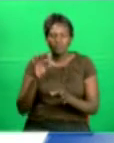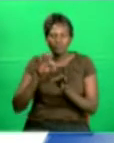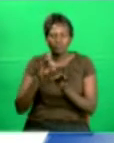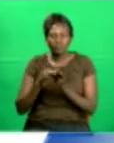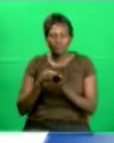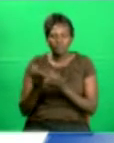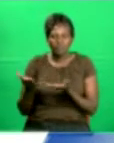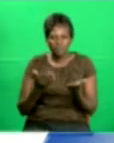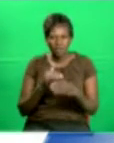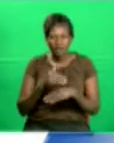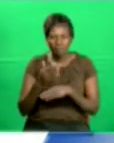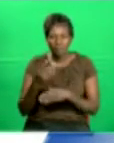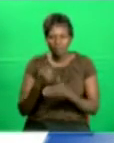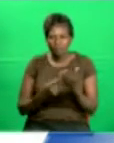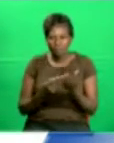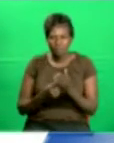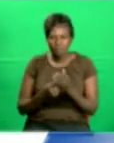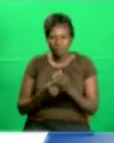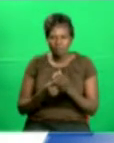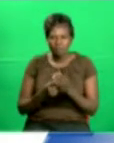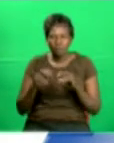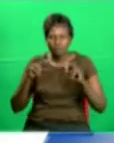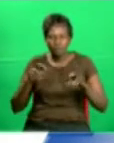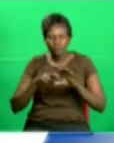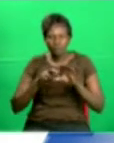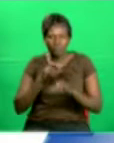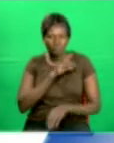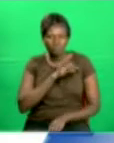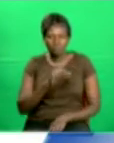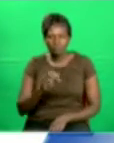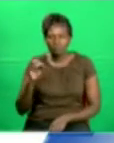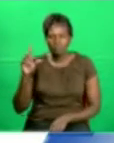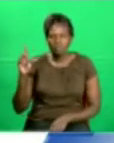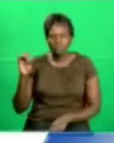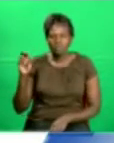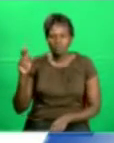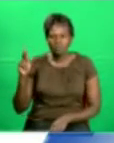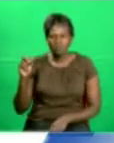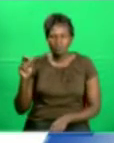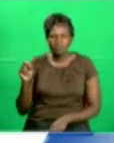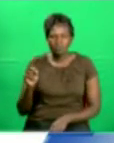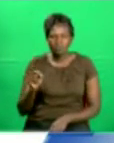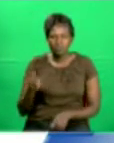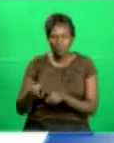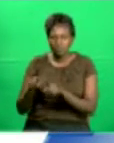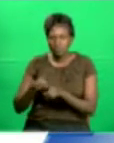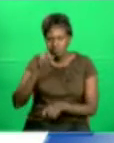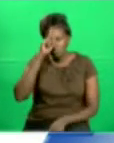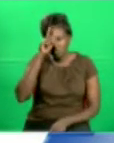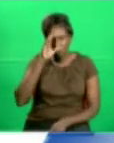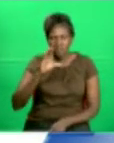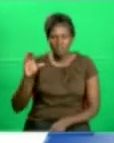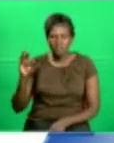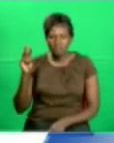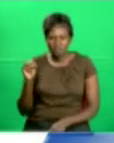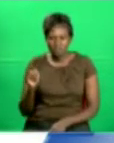Haya yanajiri wakati ambapo wagombea wa kiti hicho cha ugavana Patrick Ole Ntutu wa chama cha Mashinani na Joseph Tiamti